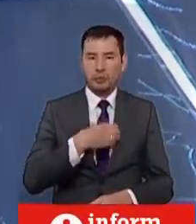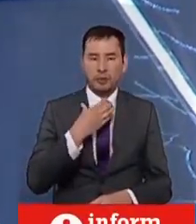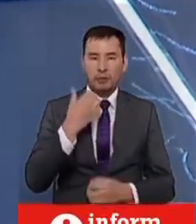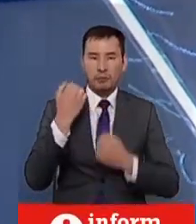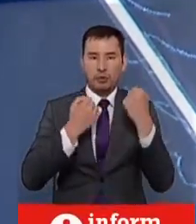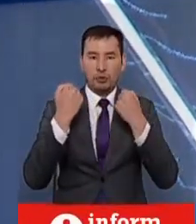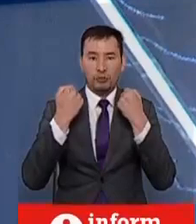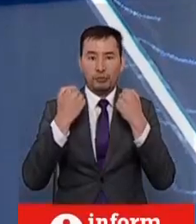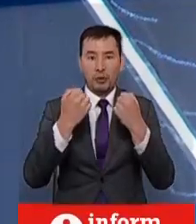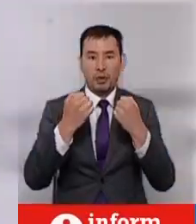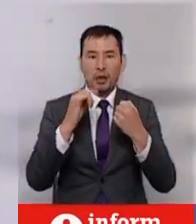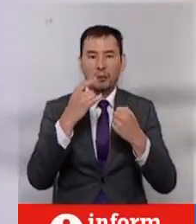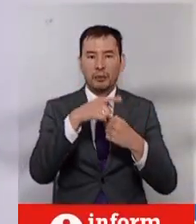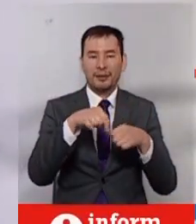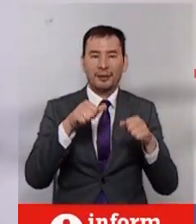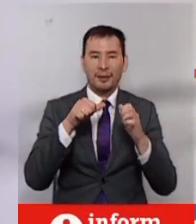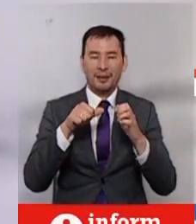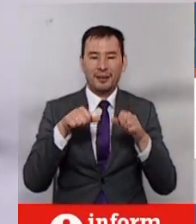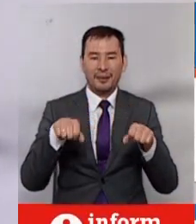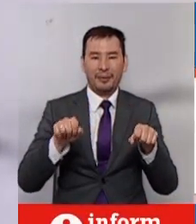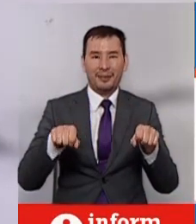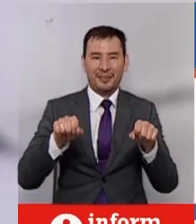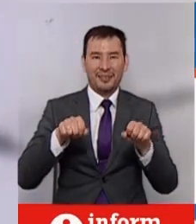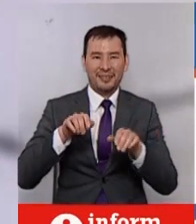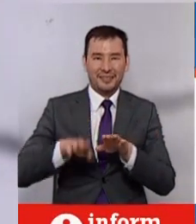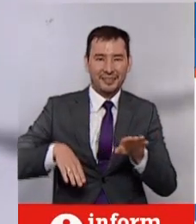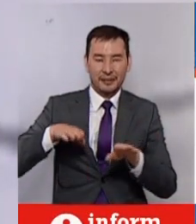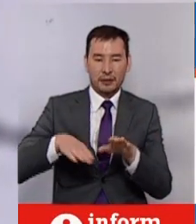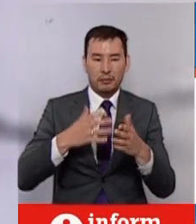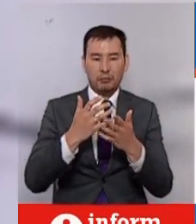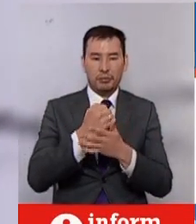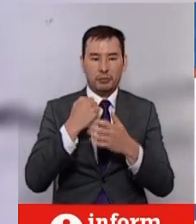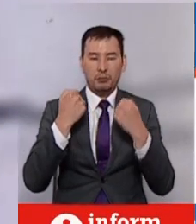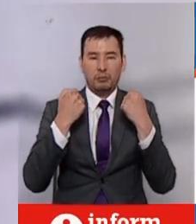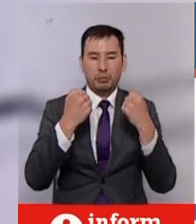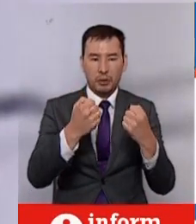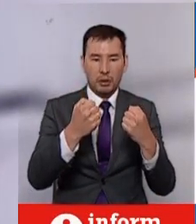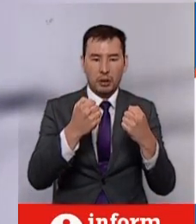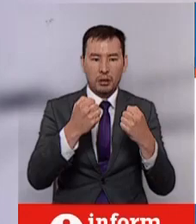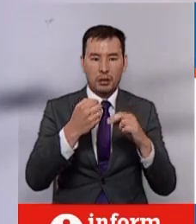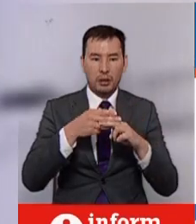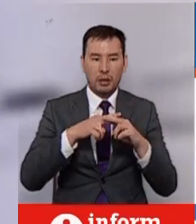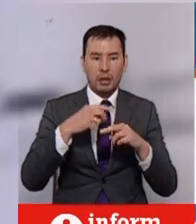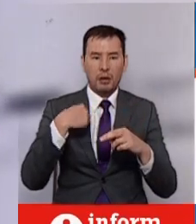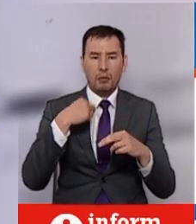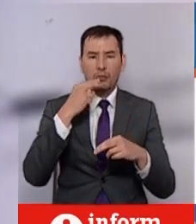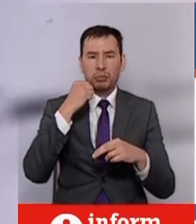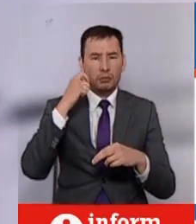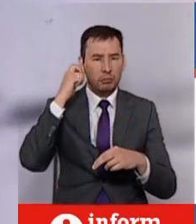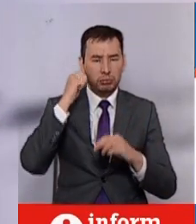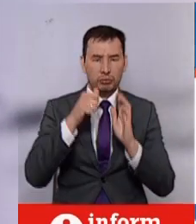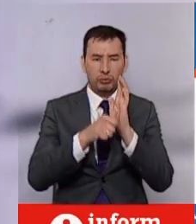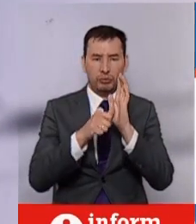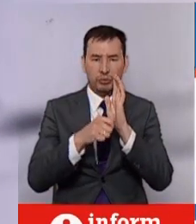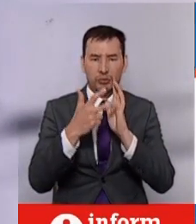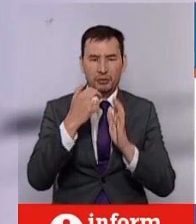әлеуметтік желіге тарап кеткен. Бұл көлікті тізгіндеген 63 жастағы жүргізушінің жаяу жүргіншілер жолағымен самокатпен өтіп бара жатқан